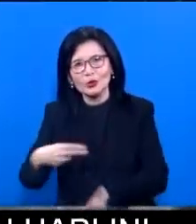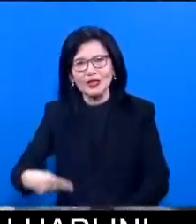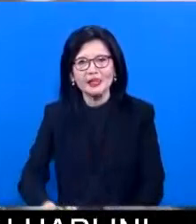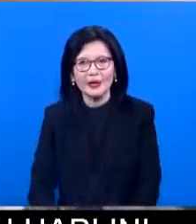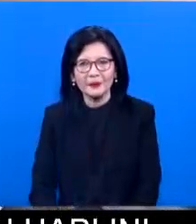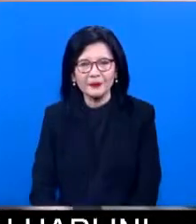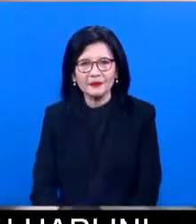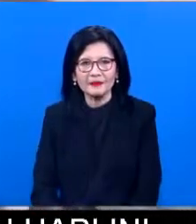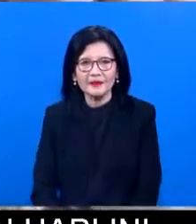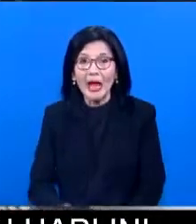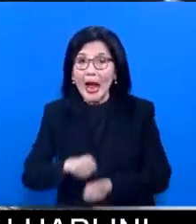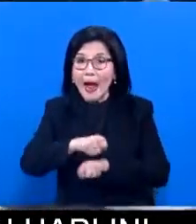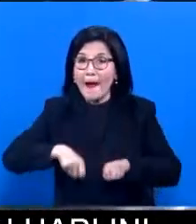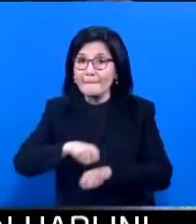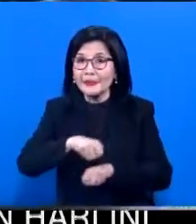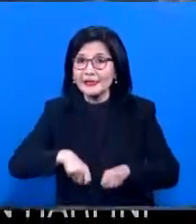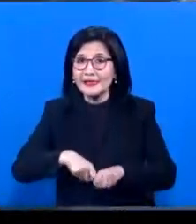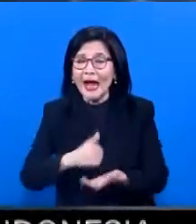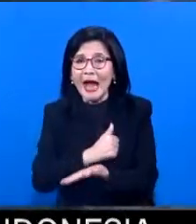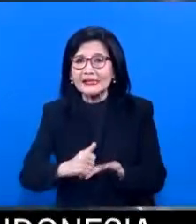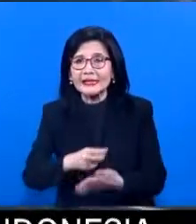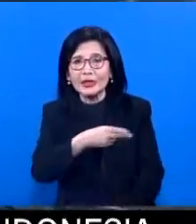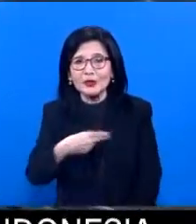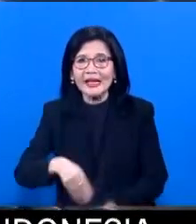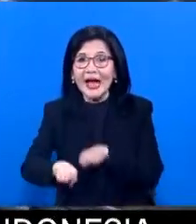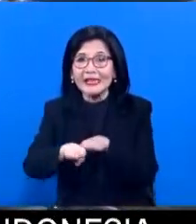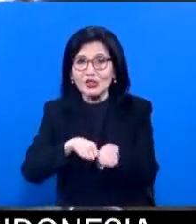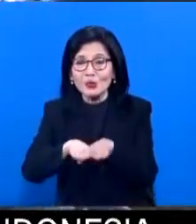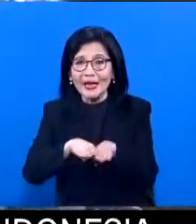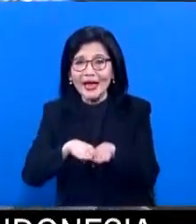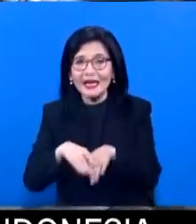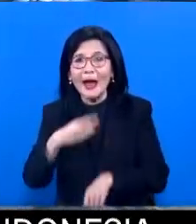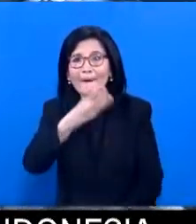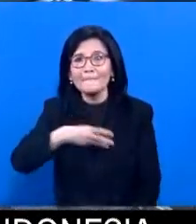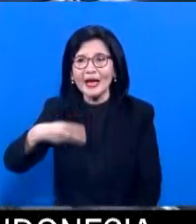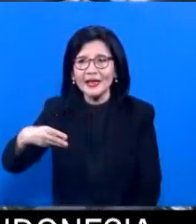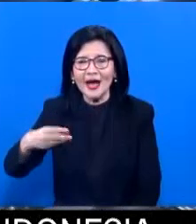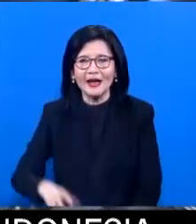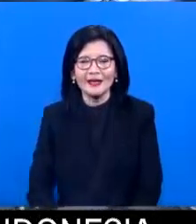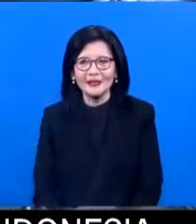Dan ternyata bistik makanan khas Indonesia yang diadaptasi dari kuliner Belanda, beef stuck.